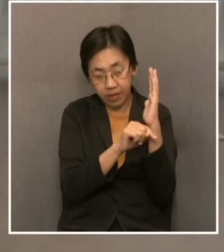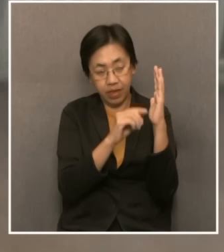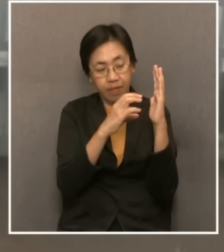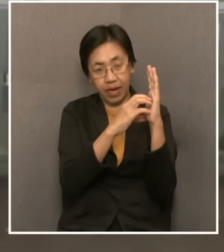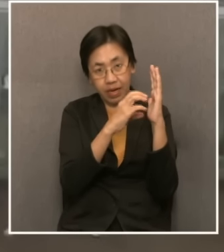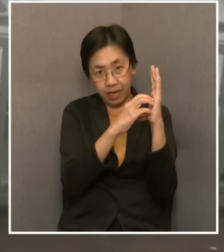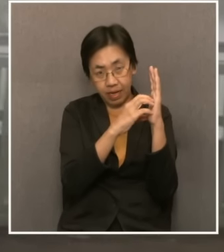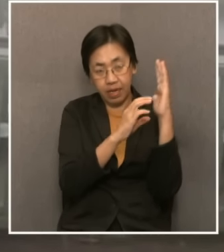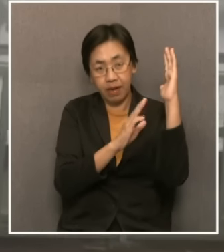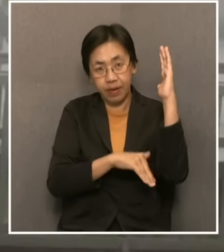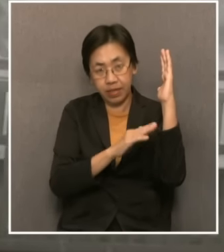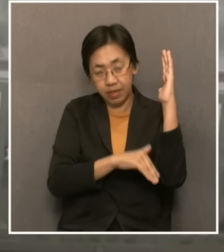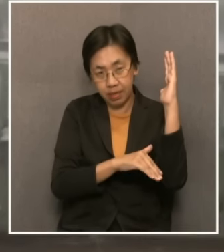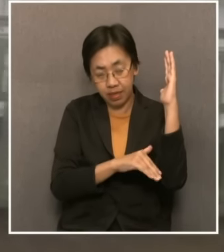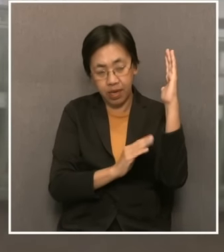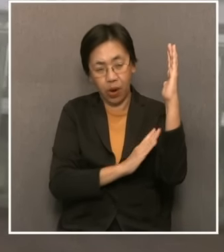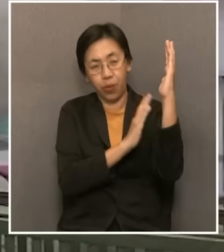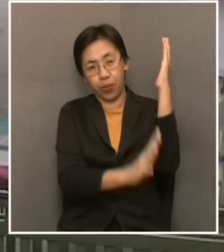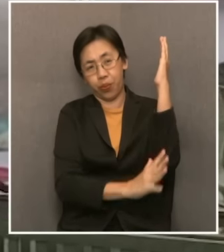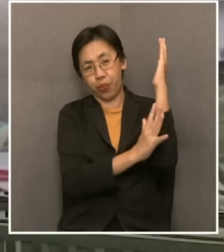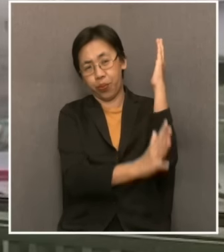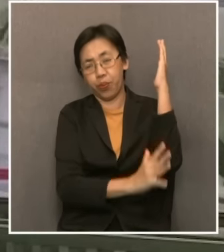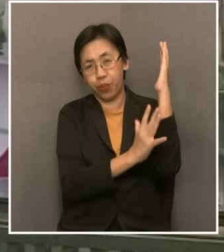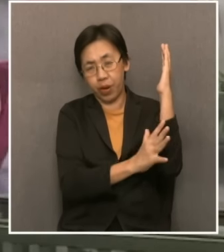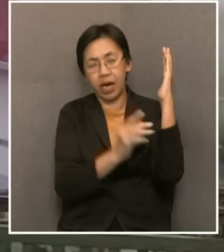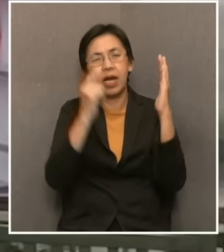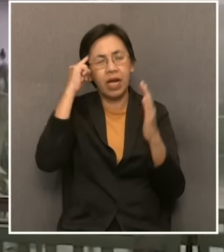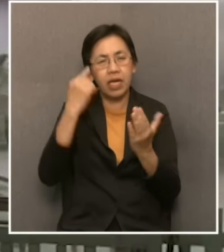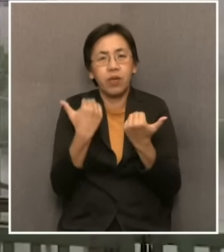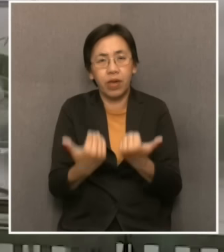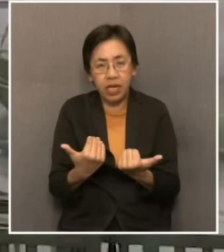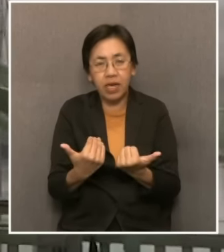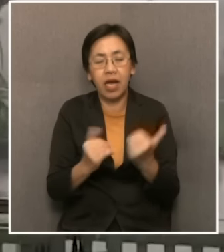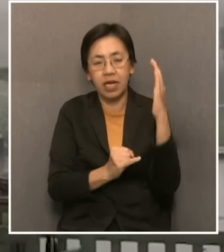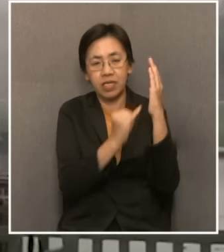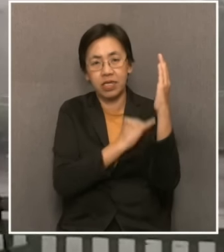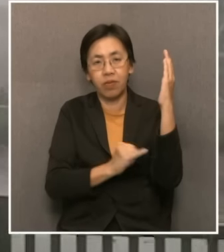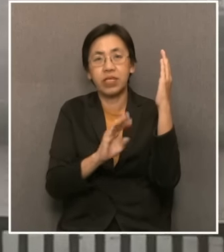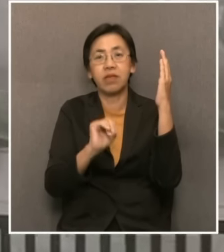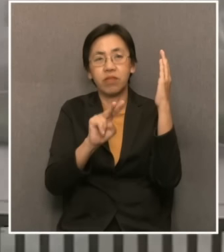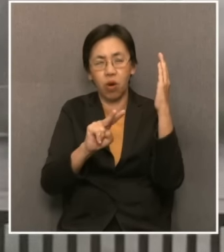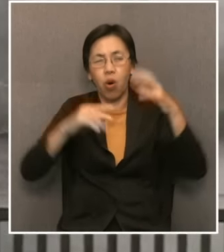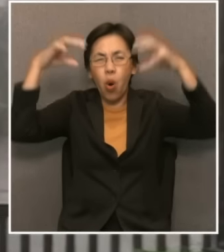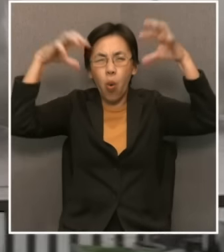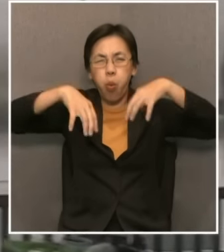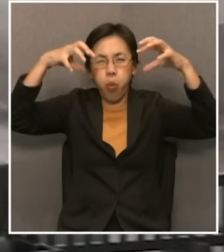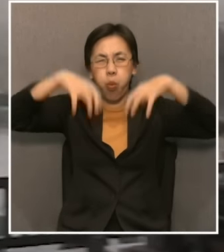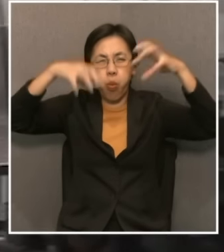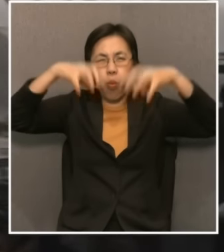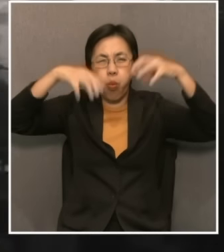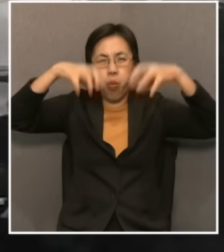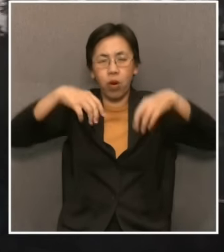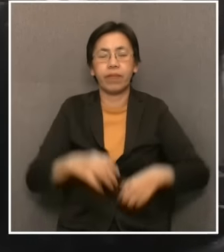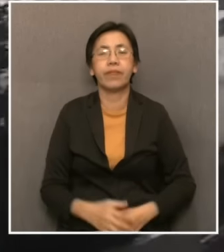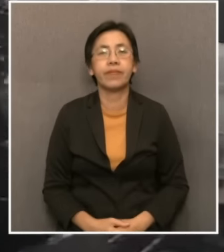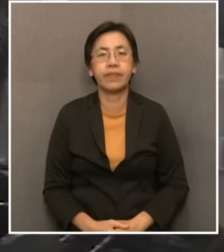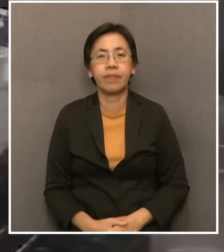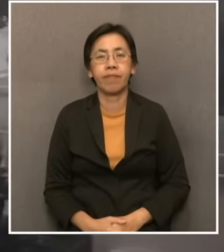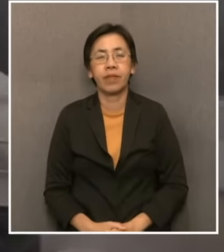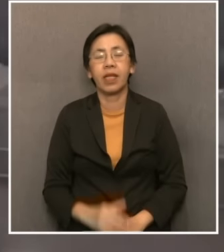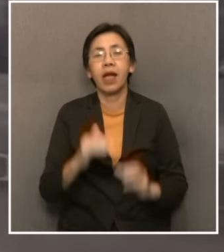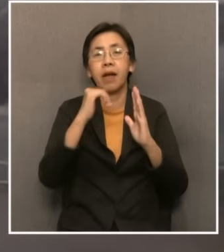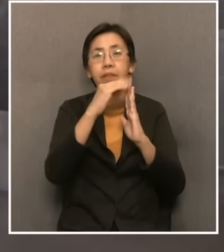ใต้และอ่าวไทยตอนล่างคาดว่าวันนี้แหละครับ 42จังหวัดนั้นจะได้รับผลกระทบครับมาดูกันหน่อยนะครับว่าแต่ละ